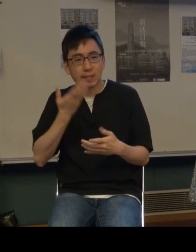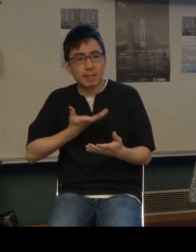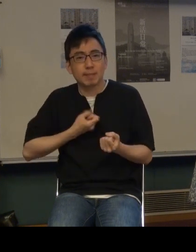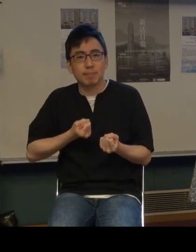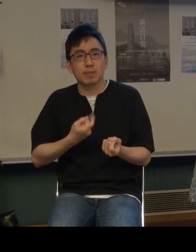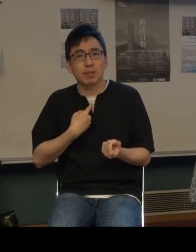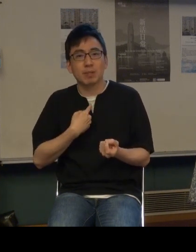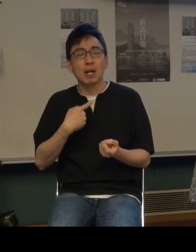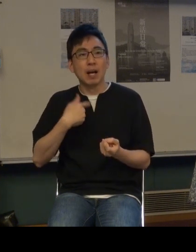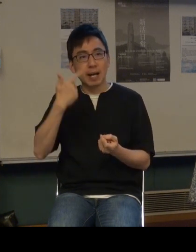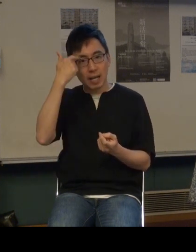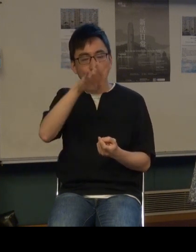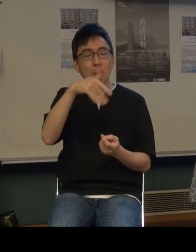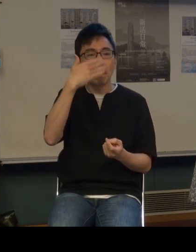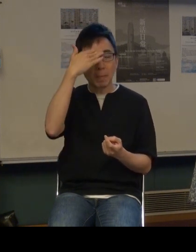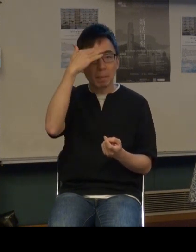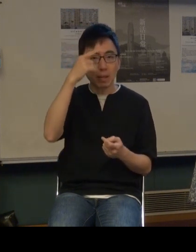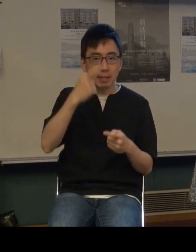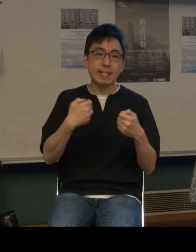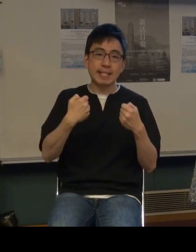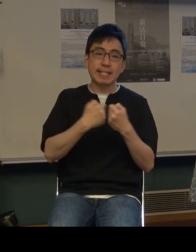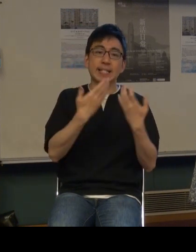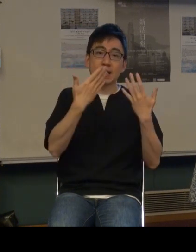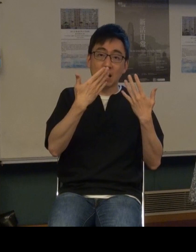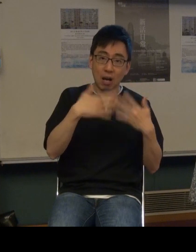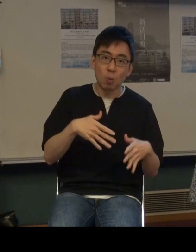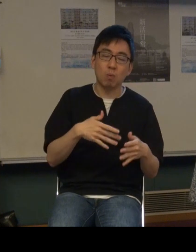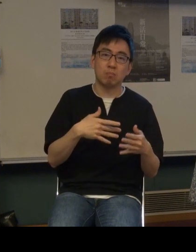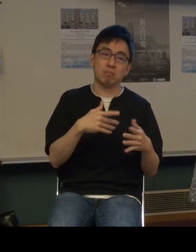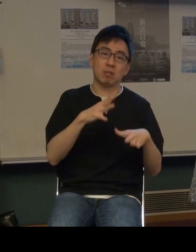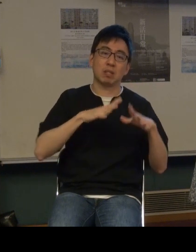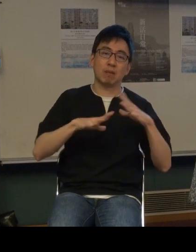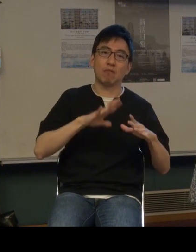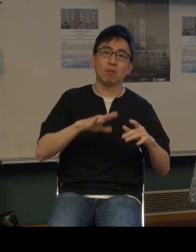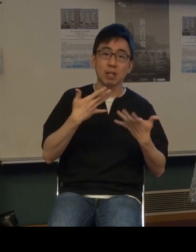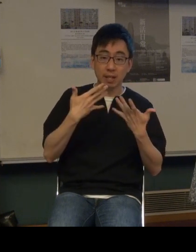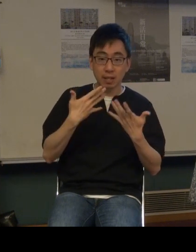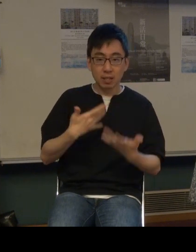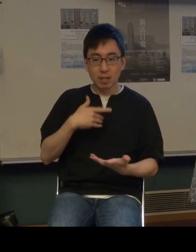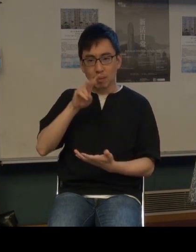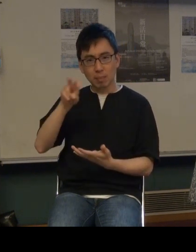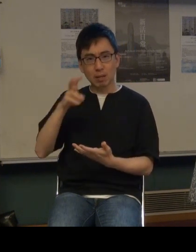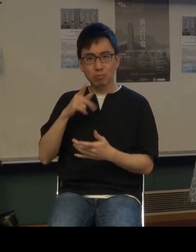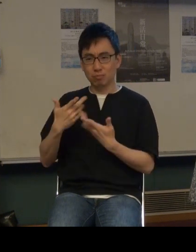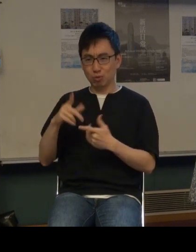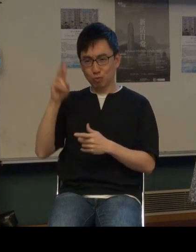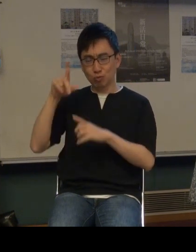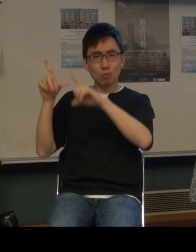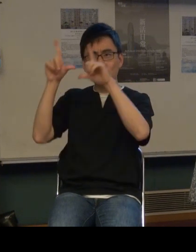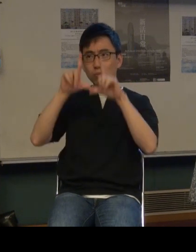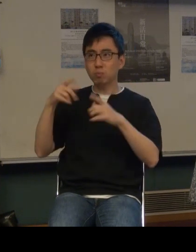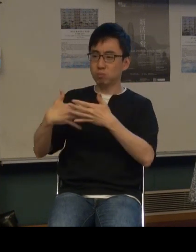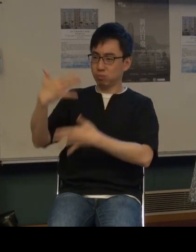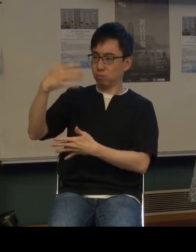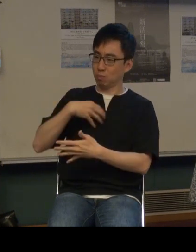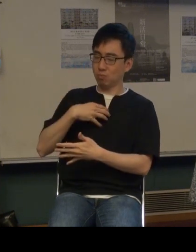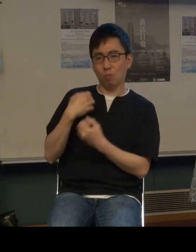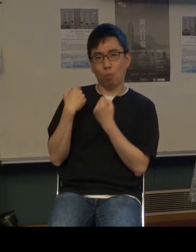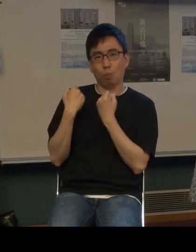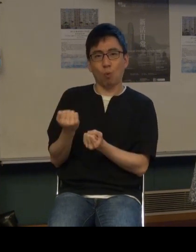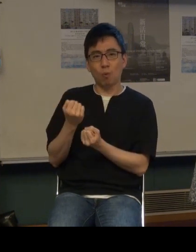其實我希望大家去知道，就是這個是戰後的情況。所以為什麼我們現在看到很多我們說的日常建築的時候，我們覺得它很平平無奇